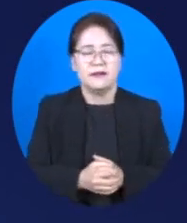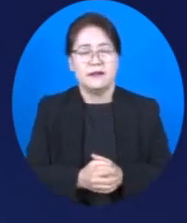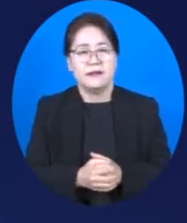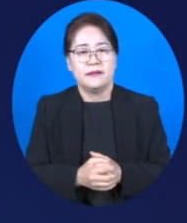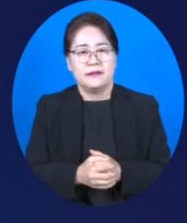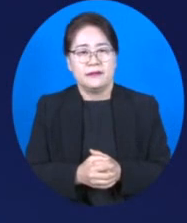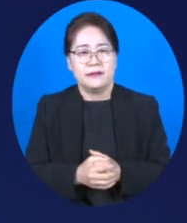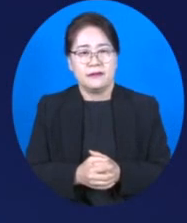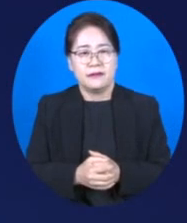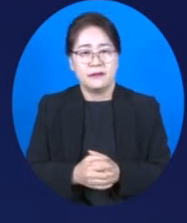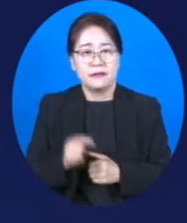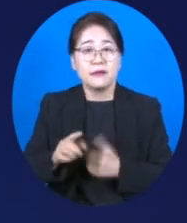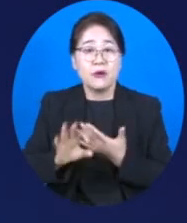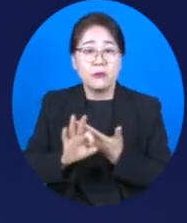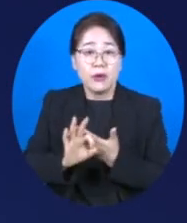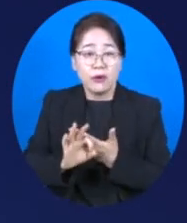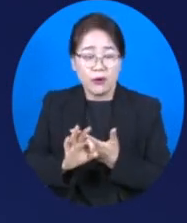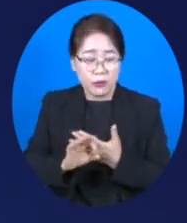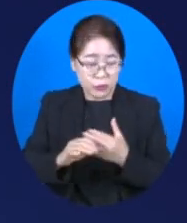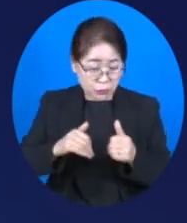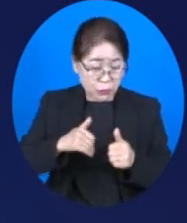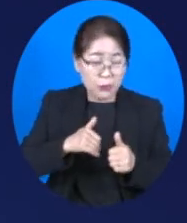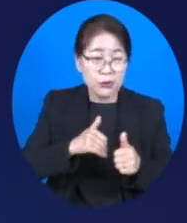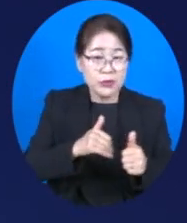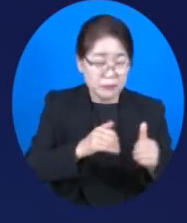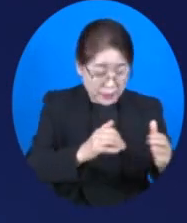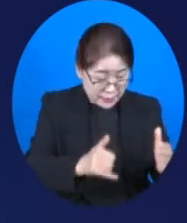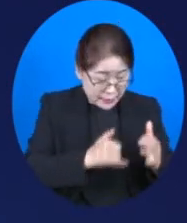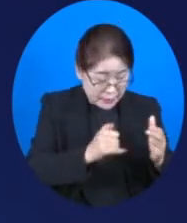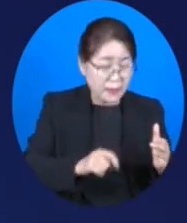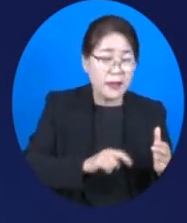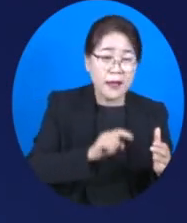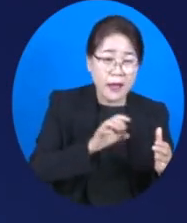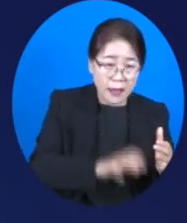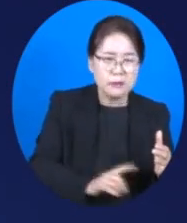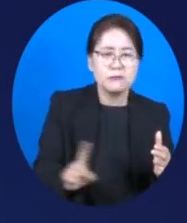그렇다면 우리가 보냄을 받은 세상은 어떤 곳일까요?